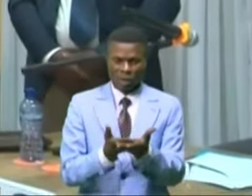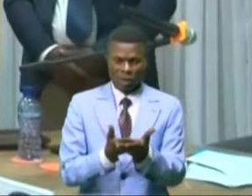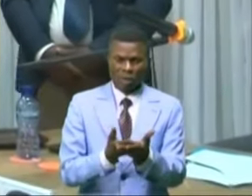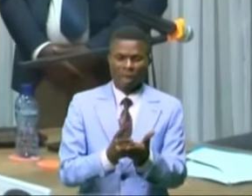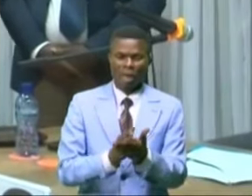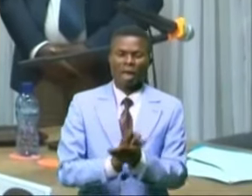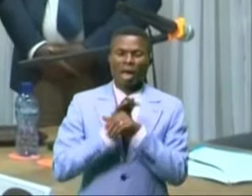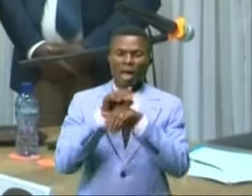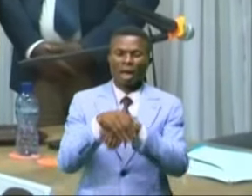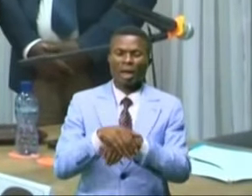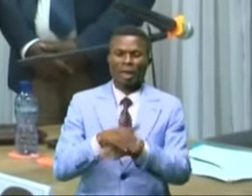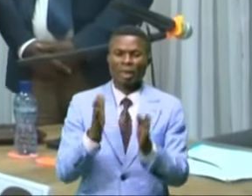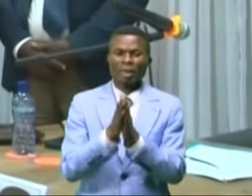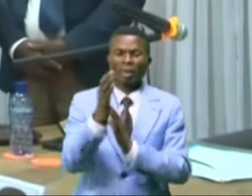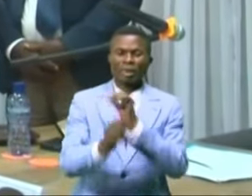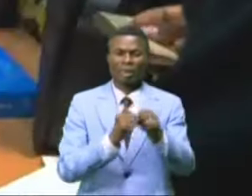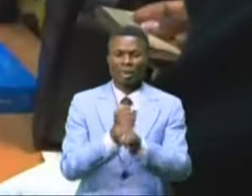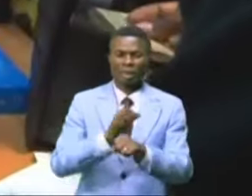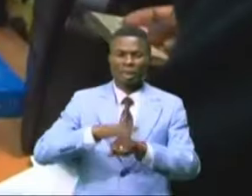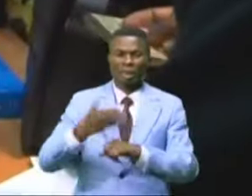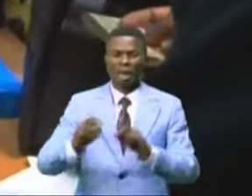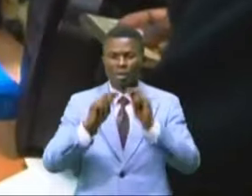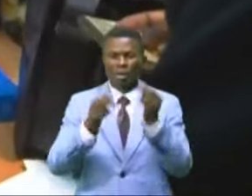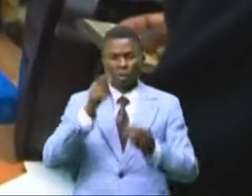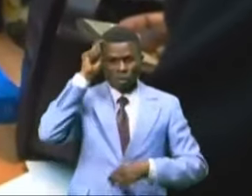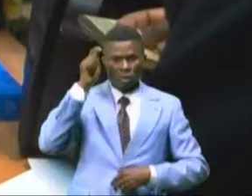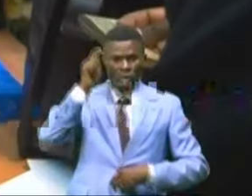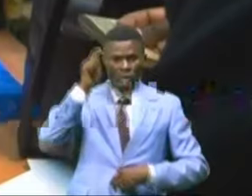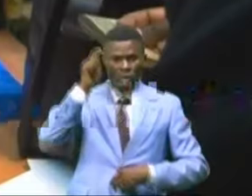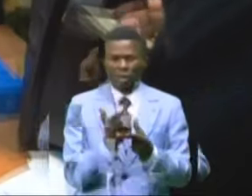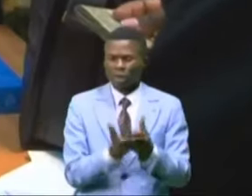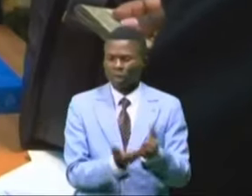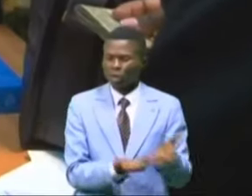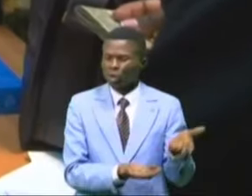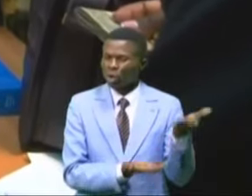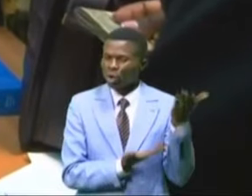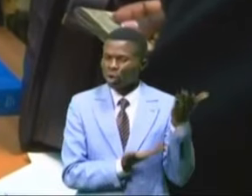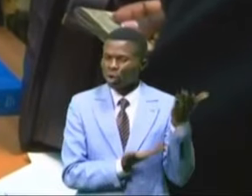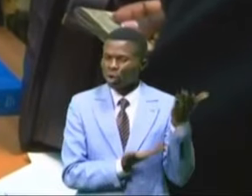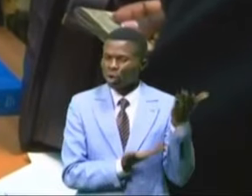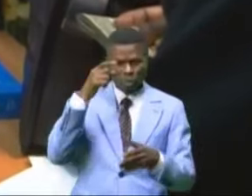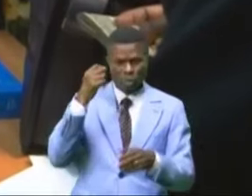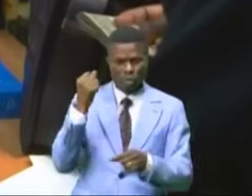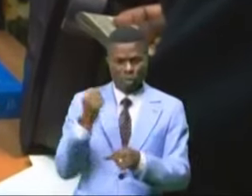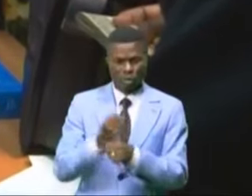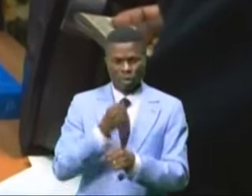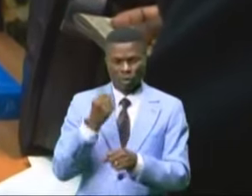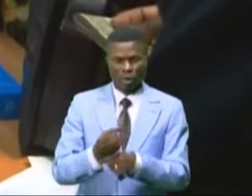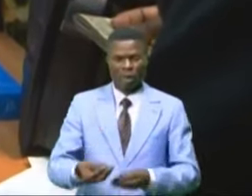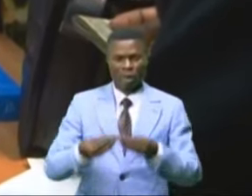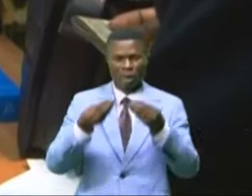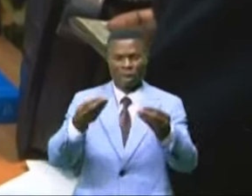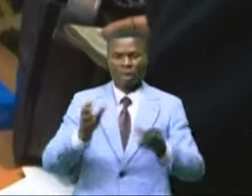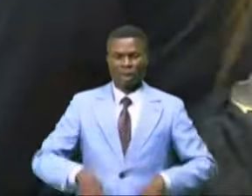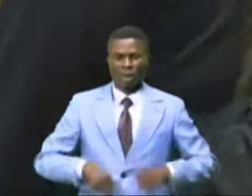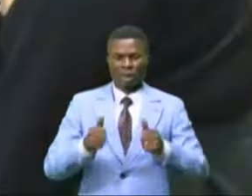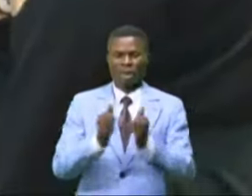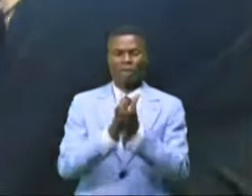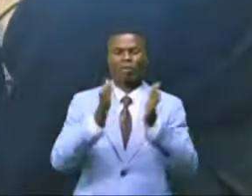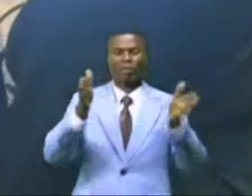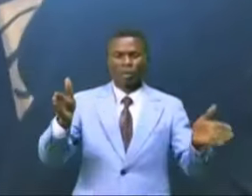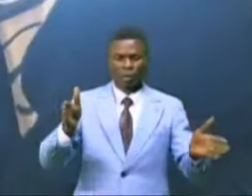après la dernière publication du genre et constitue un précieux outil d'étude. Il offre une vue